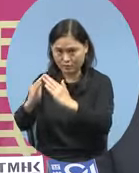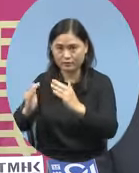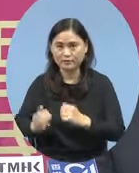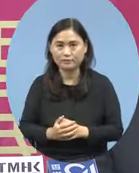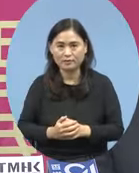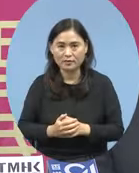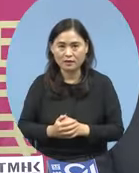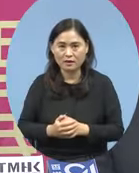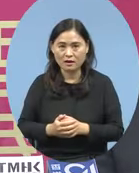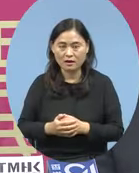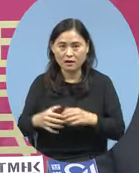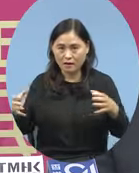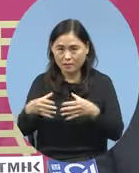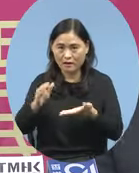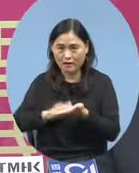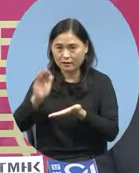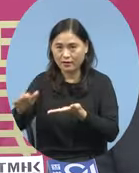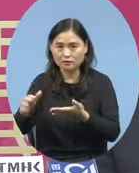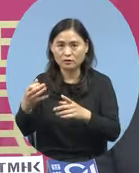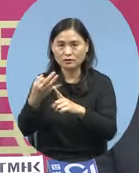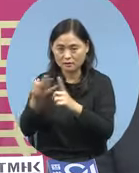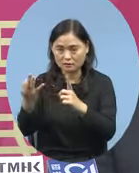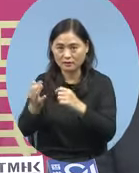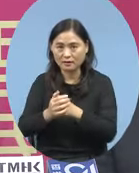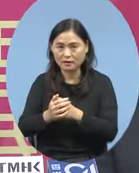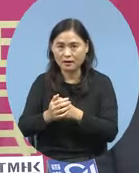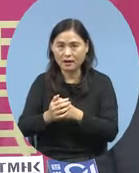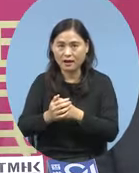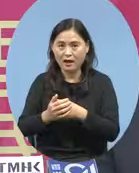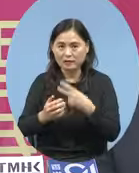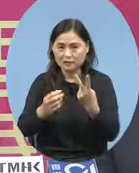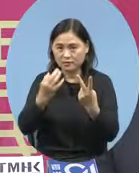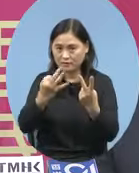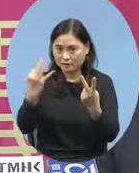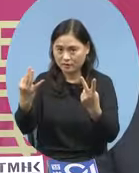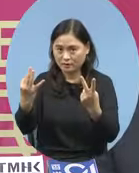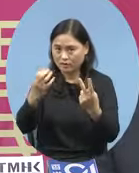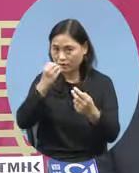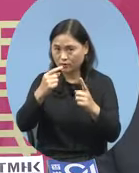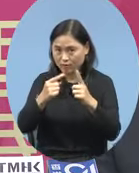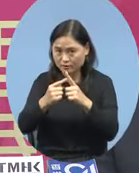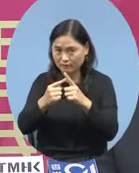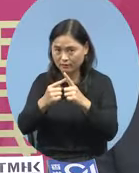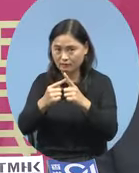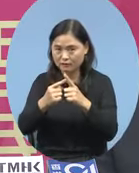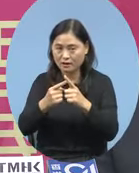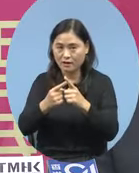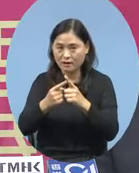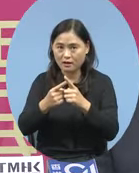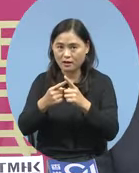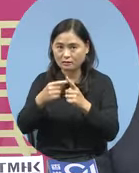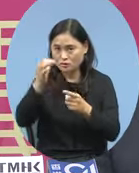處。目前咧一共係寄出咗13批，一共有233名嘅香港居民咧係